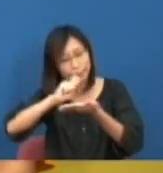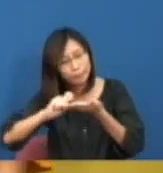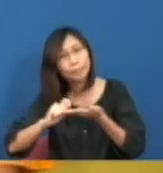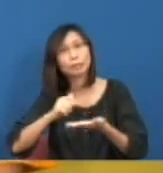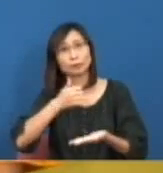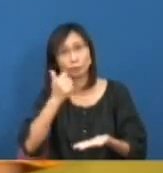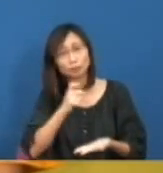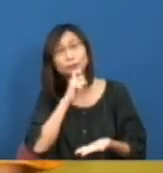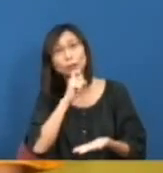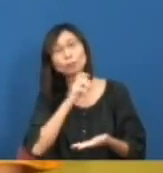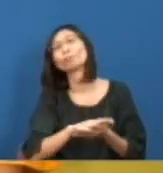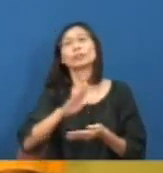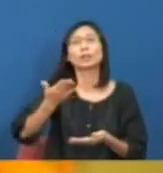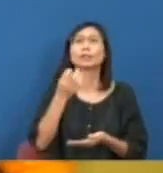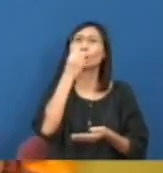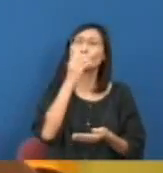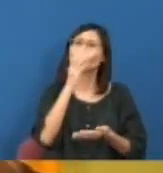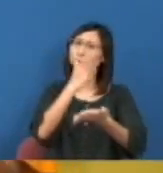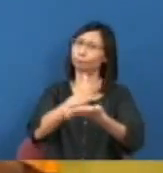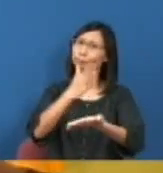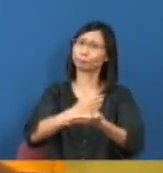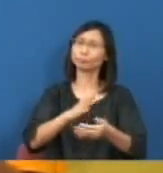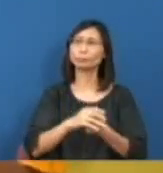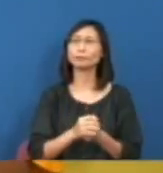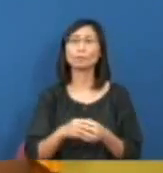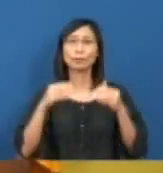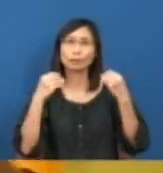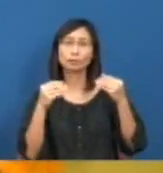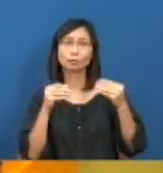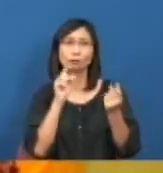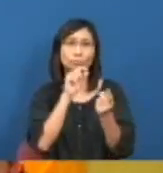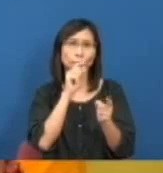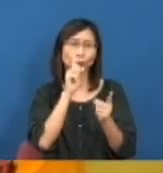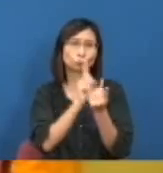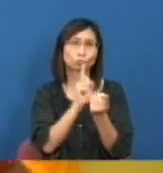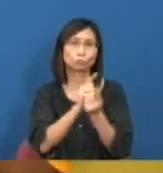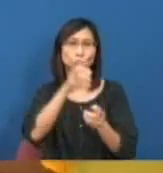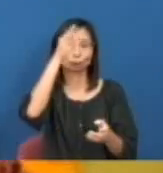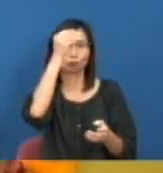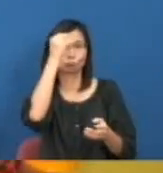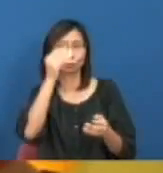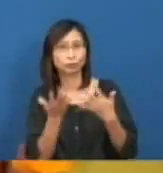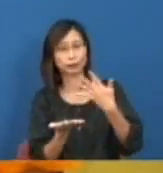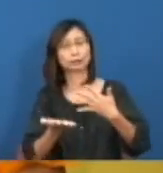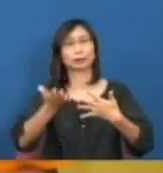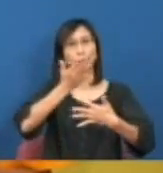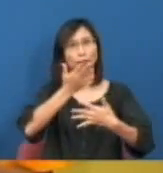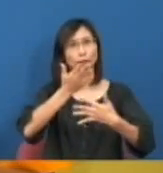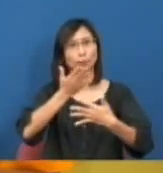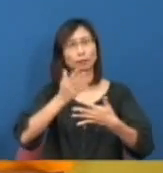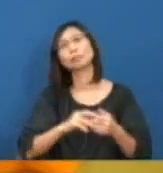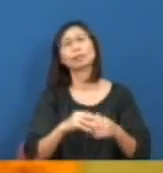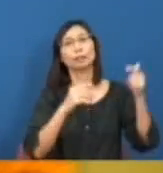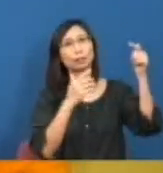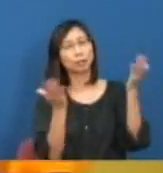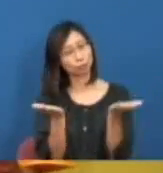同香港即係大學嘅嗰個即係對學者。 嗰個升遷啊，續唔續約，嗰個遊戲規則有